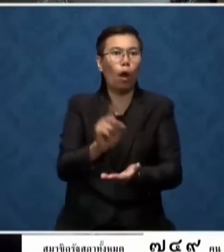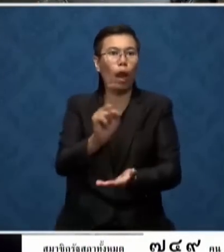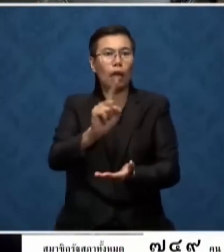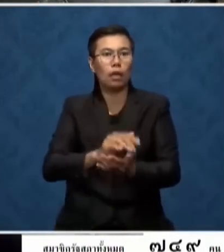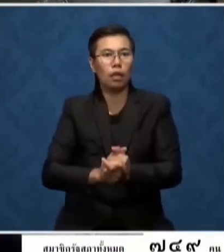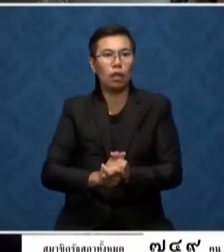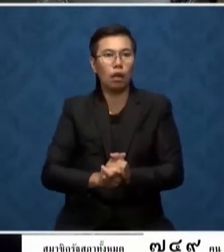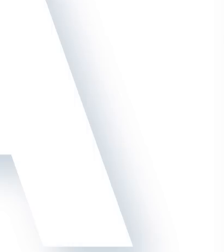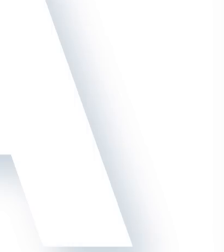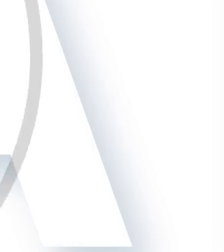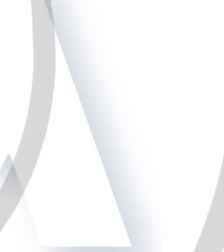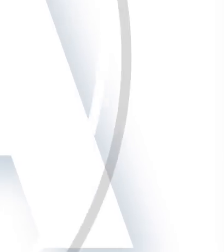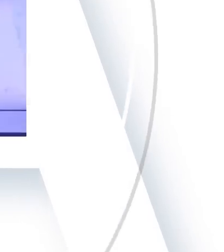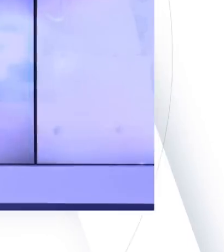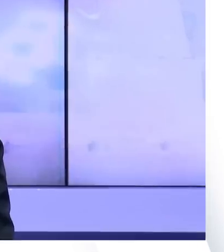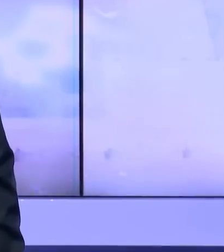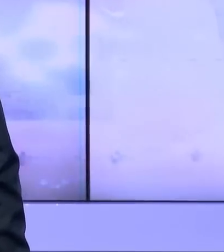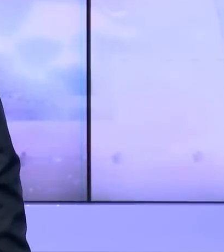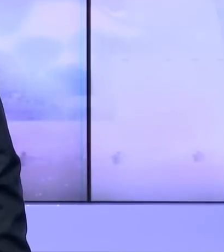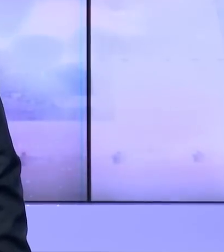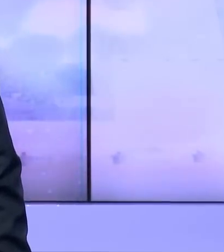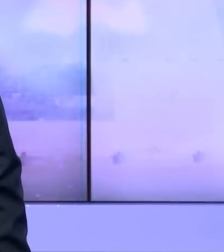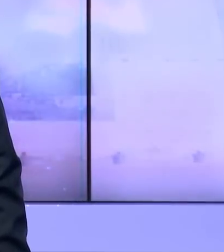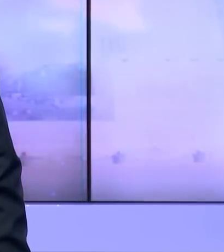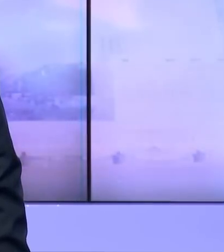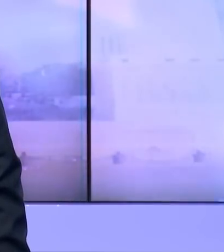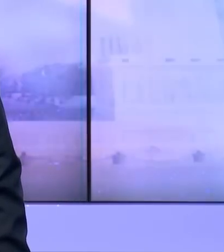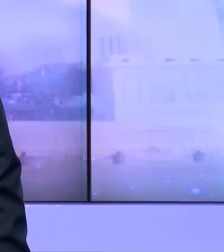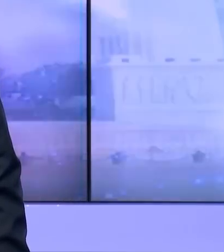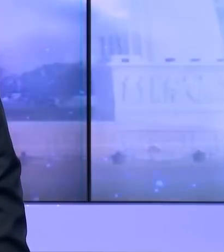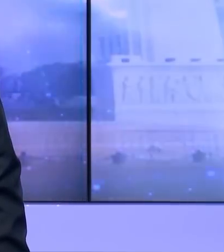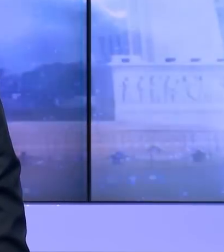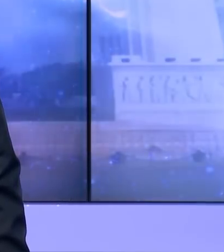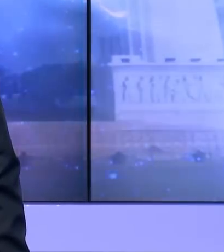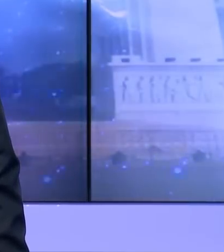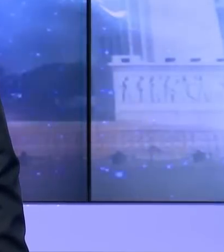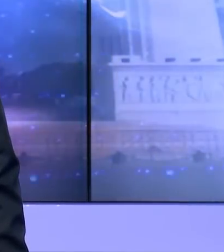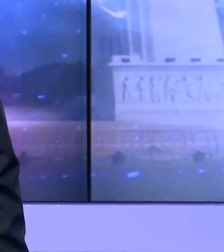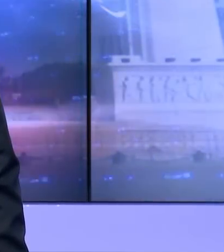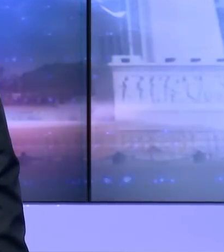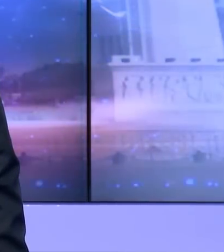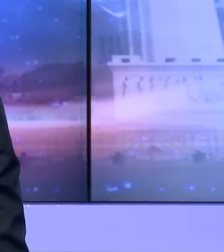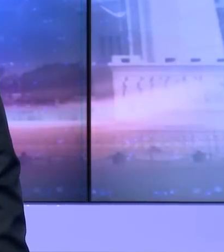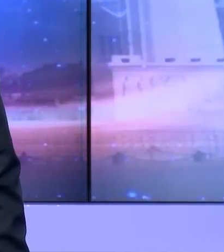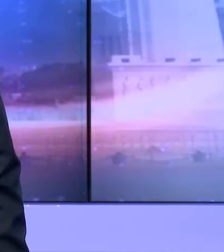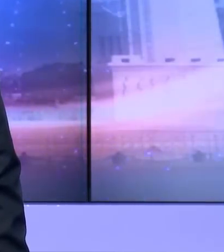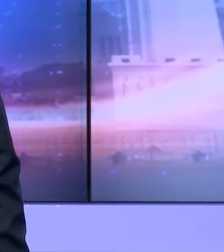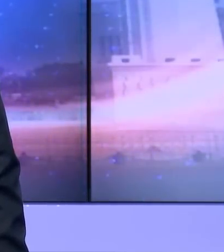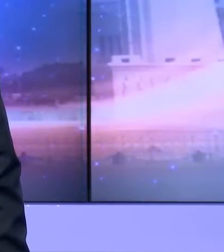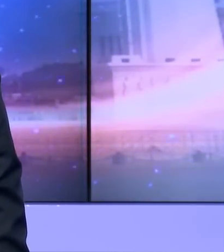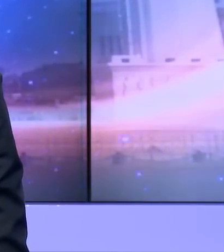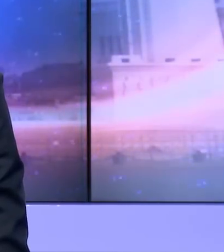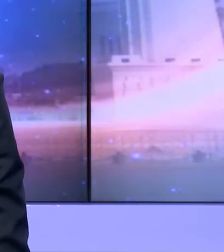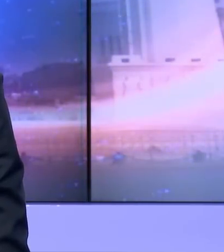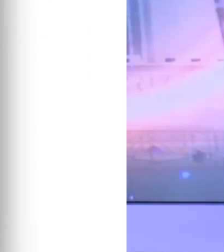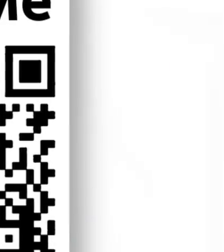ผู้รับผิดชอบแต่เพียงผู้เดียวดูคลิปจบแล้วอย่าลืมกดติดตามและสมัครสมาชิกYouTubeไม่ได้ชนทีวีเพียงแค่สแกน QRCodeได้เลย